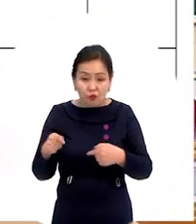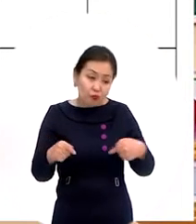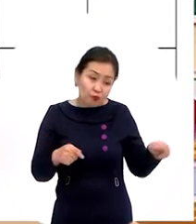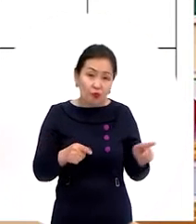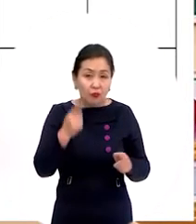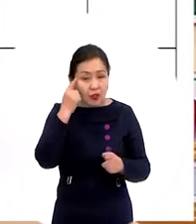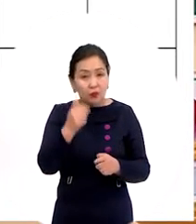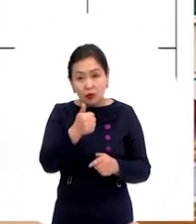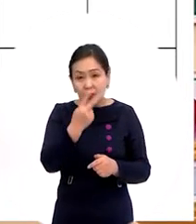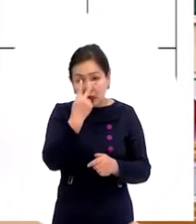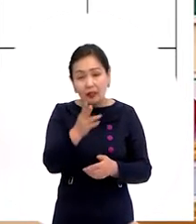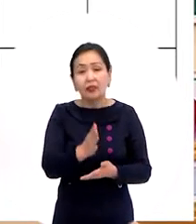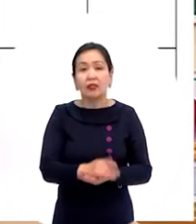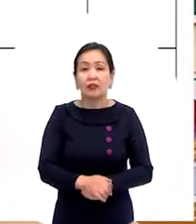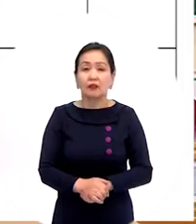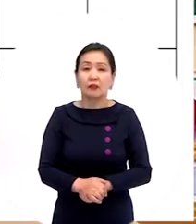ажиглаарай.